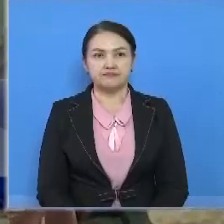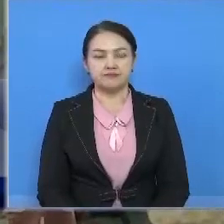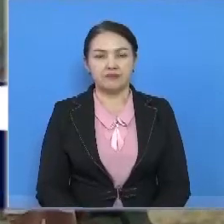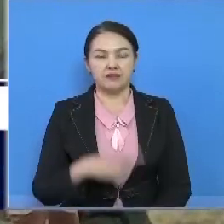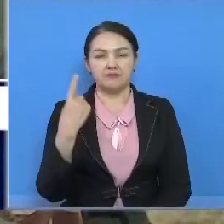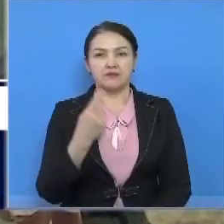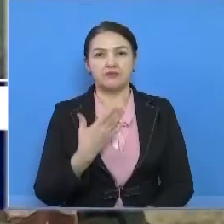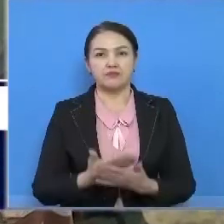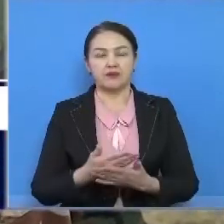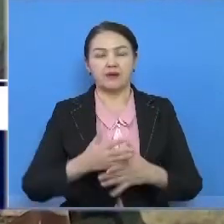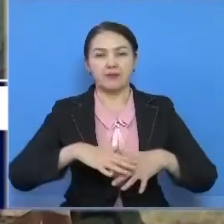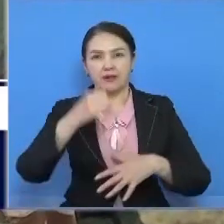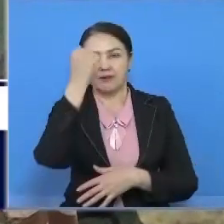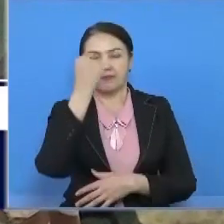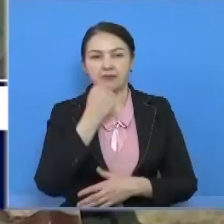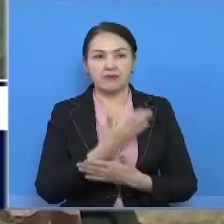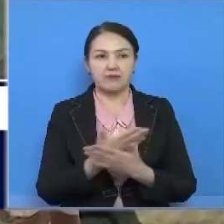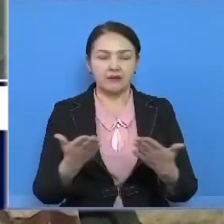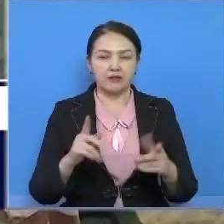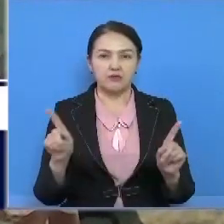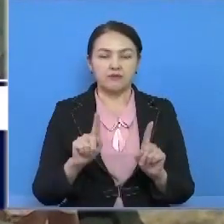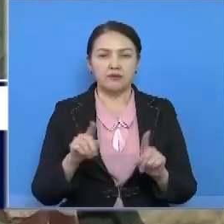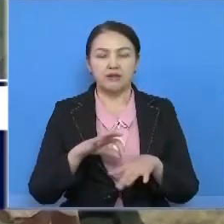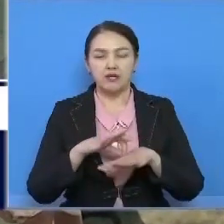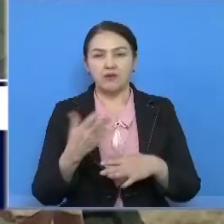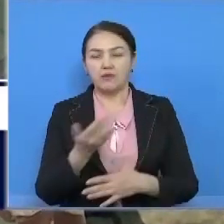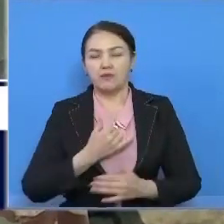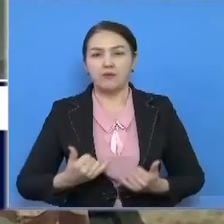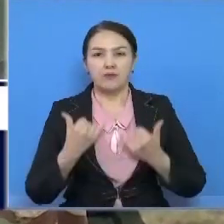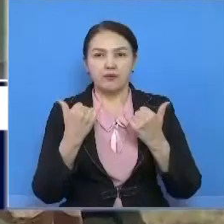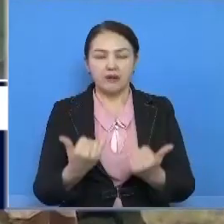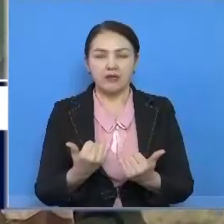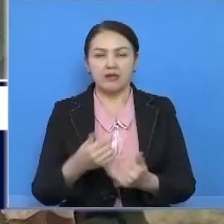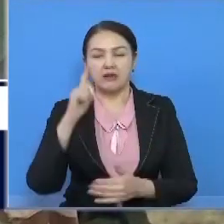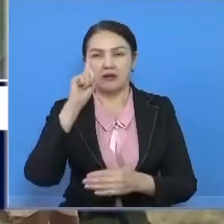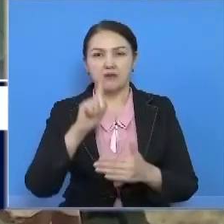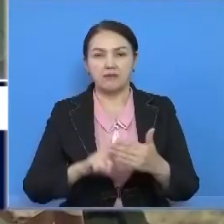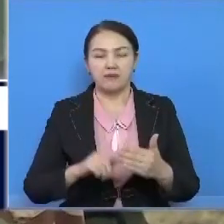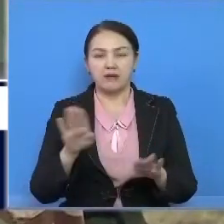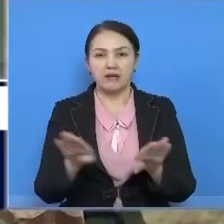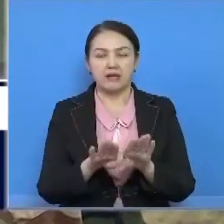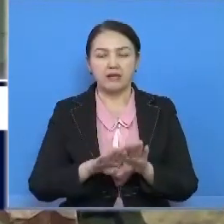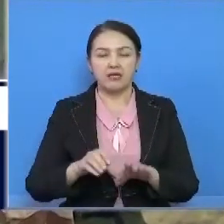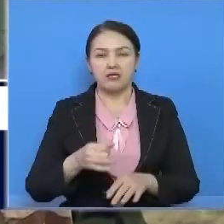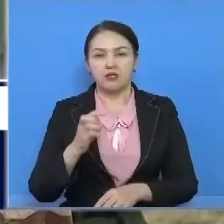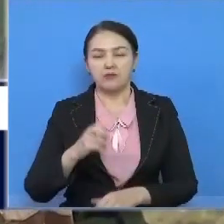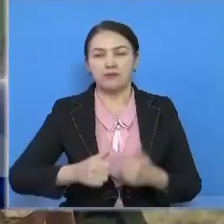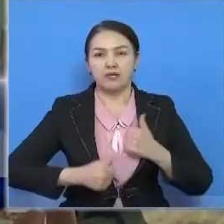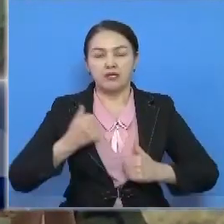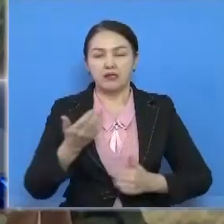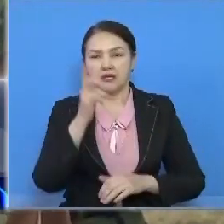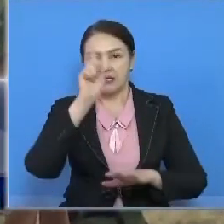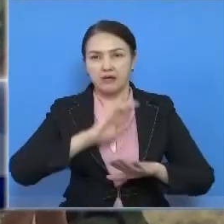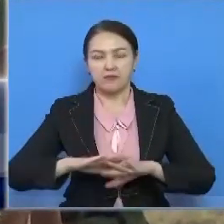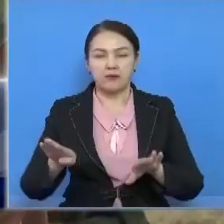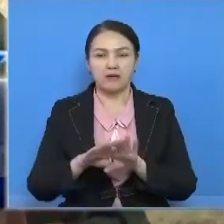В первую очередь выражаю огромную благодарность вам всем за то, что проявляете к нам уважение. Я искренне верю, что вы станете такими же героями и патриотами нашей страны,